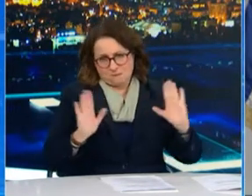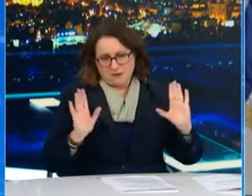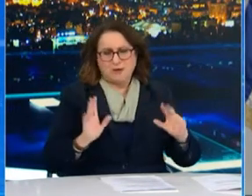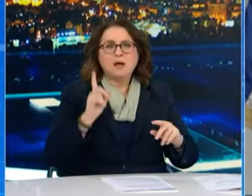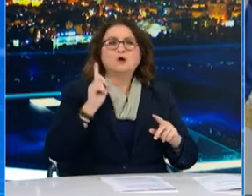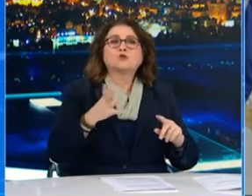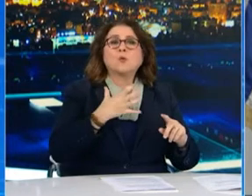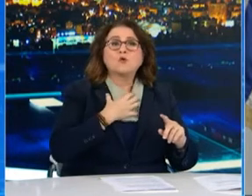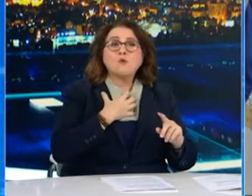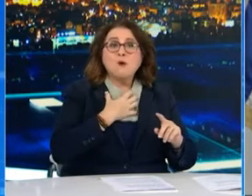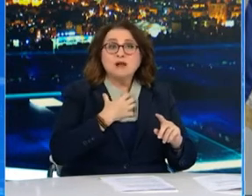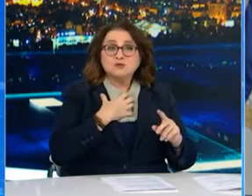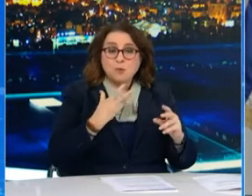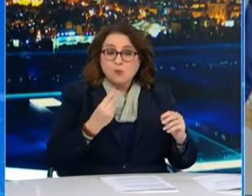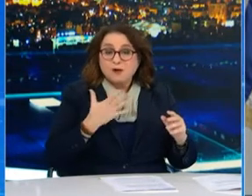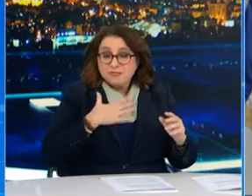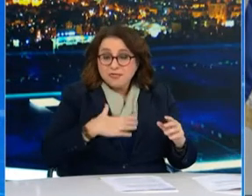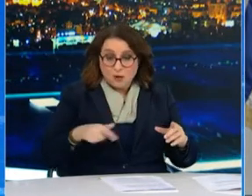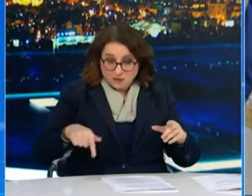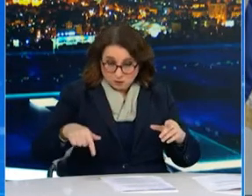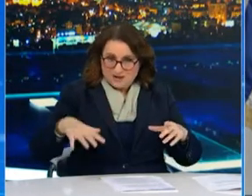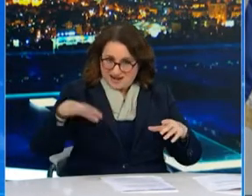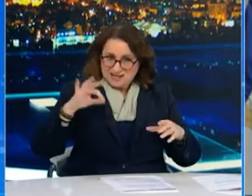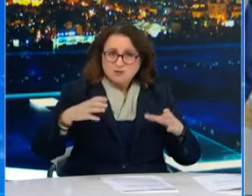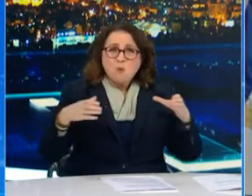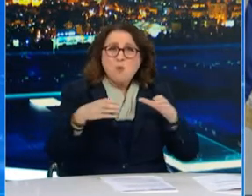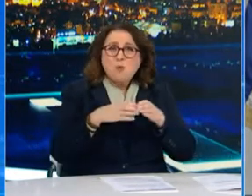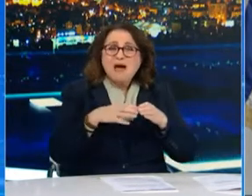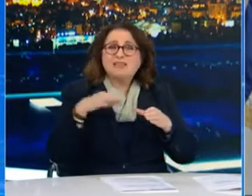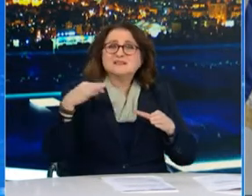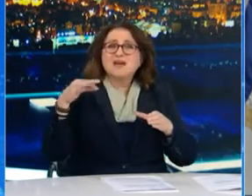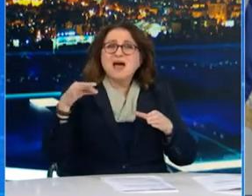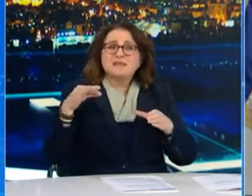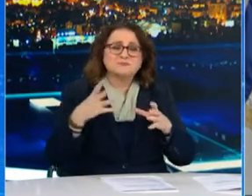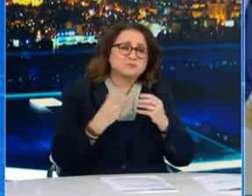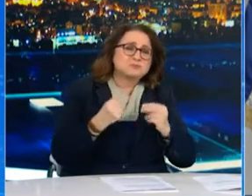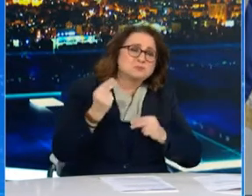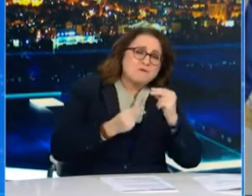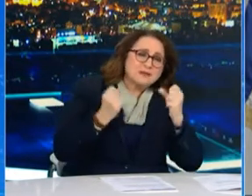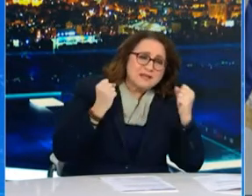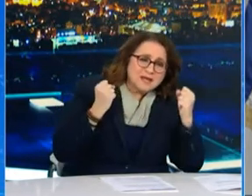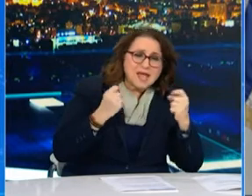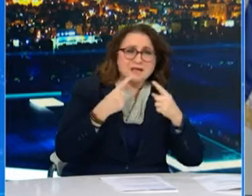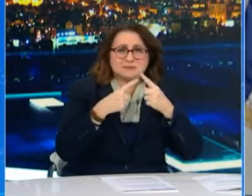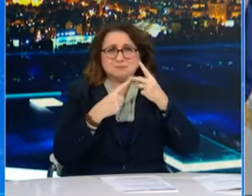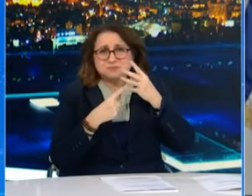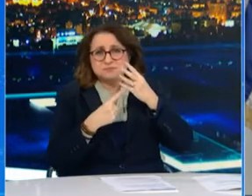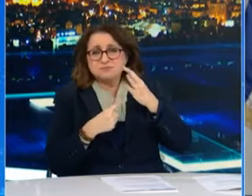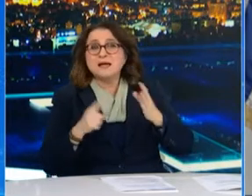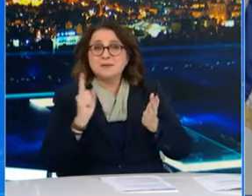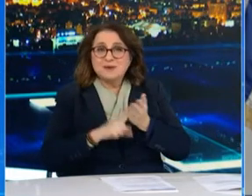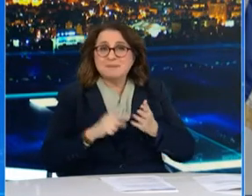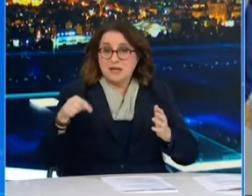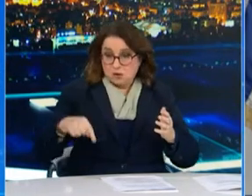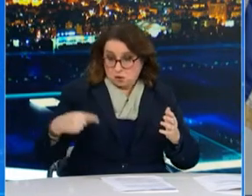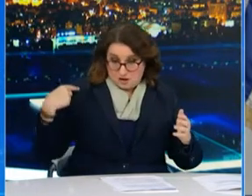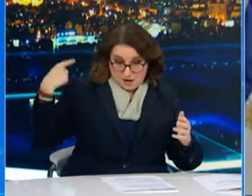παράλληλα κάποια στιγμή με τον πληθυσμό, και νομίζω ότι θα γίνει αυτό. Τα εμβόλια θα έχουν ένα χρόνο παράδοσης πράγματι. Νομίζω ότι μέσα στον